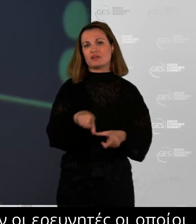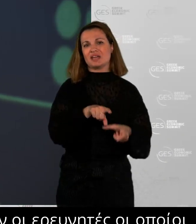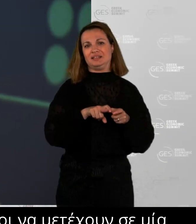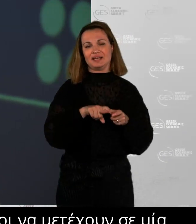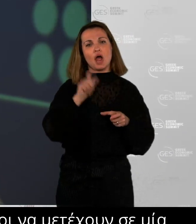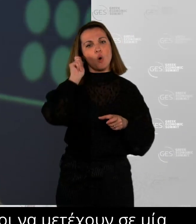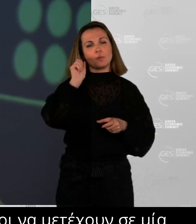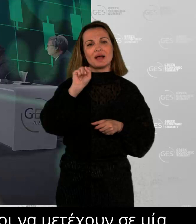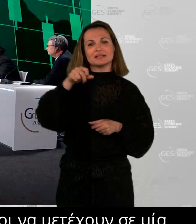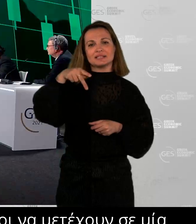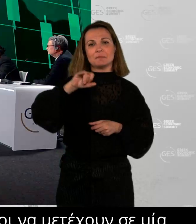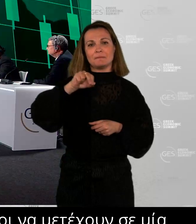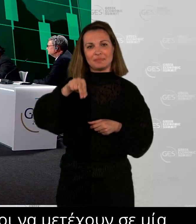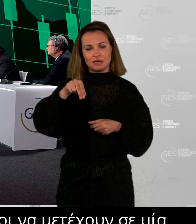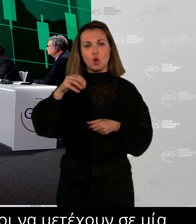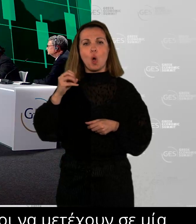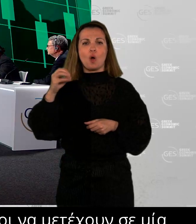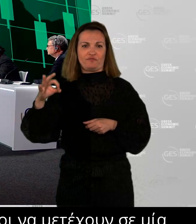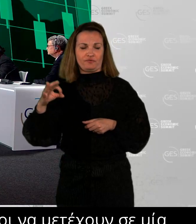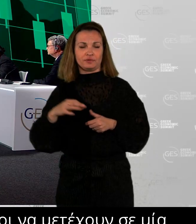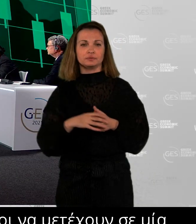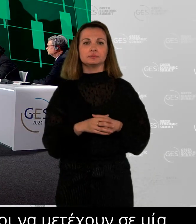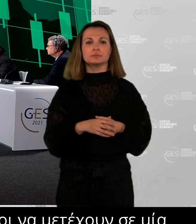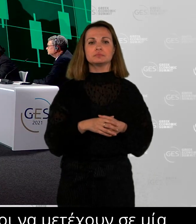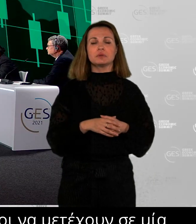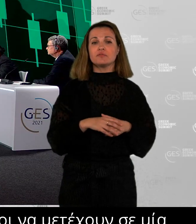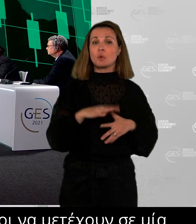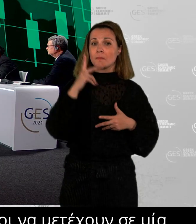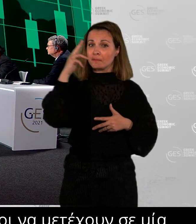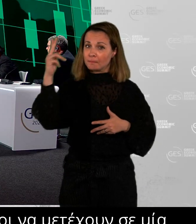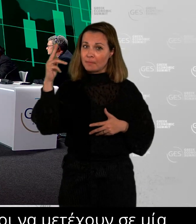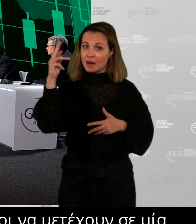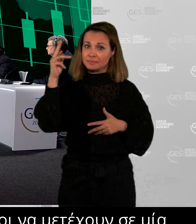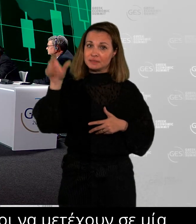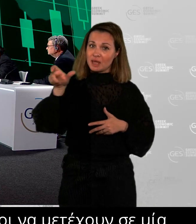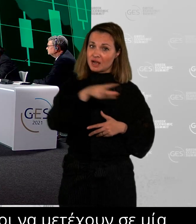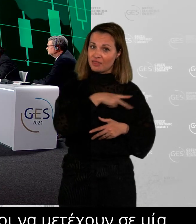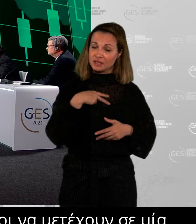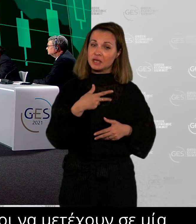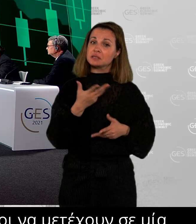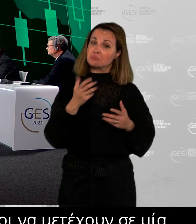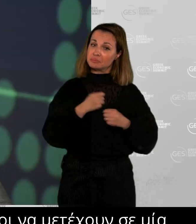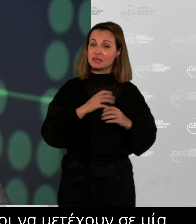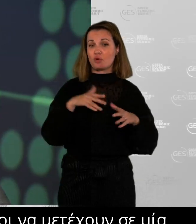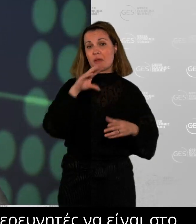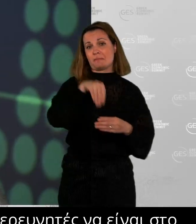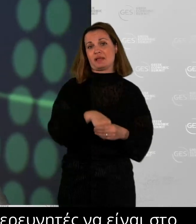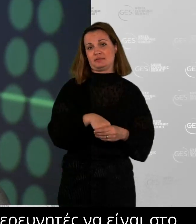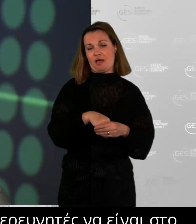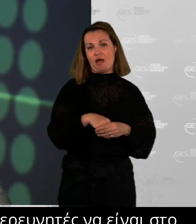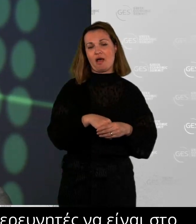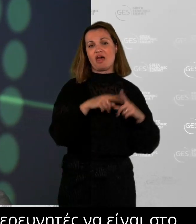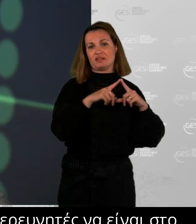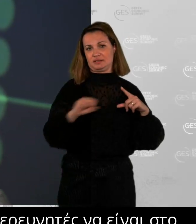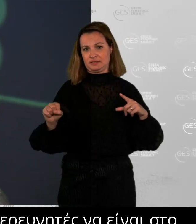οι πανεπιστημιακοί και οι ερευνητές να είναι στο διοικητικό συμβούλιο και να συνεκτιμάται αυτό και για την εξέλιξή τους. Μπορούμε να